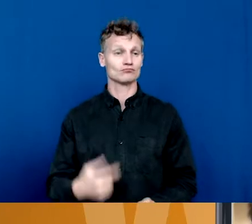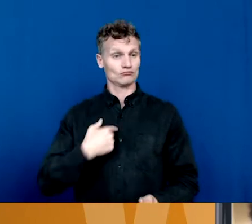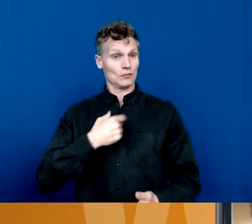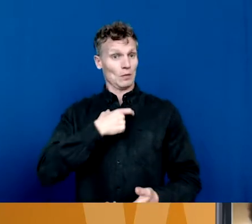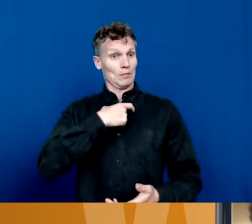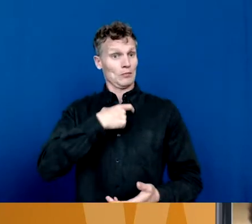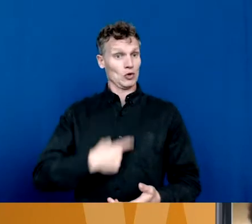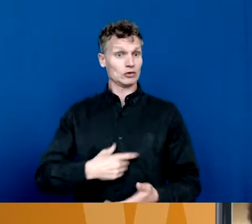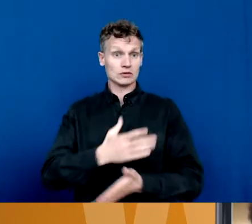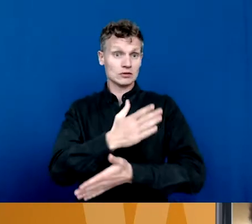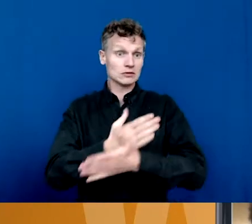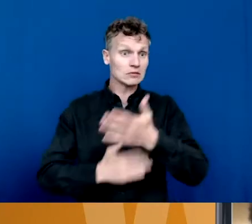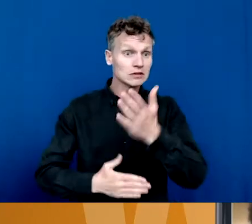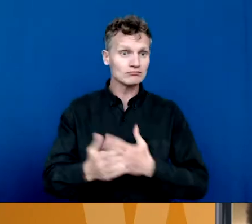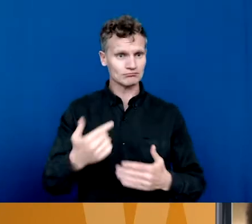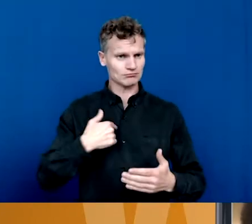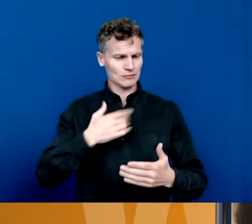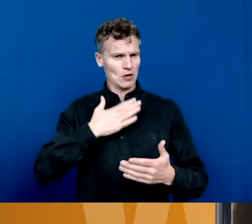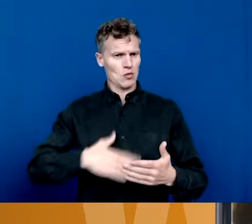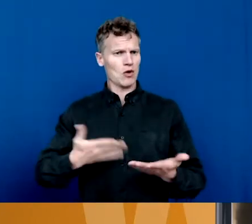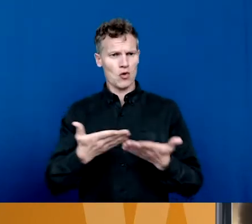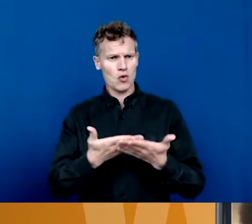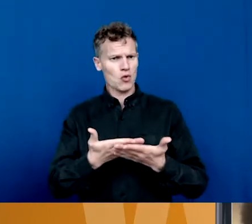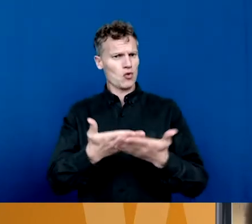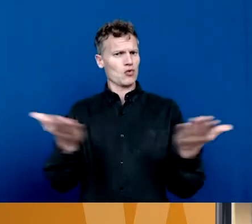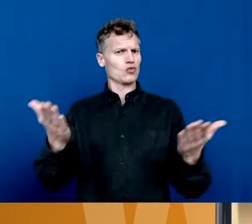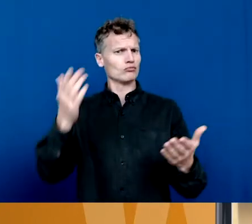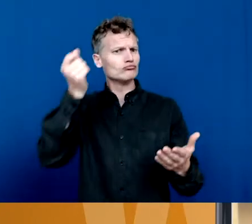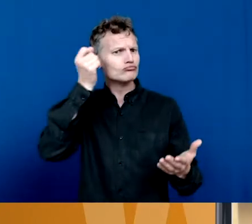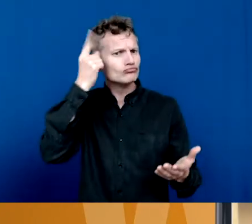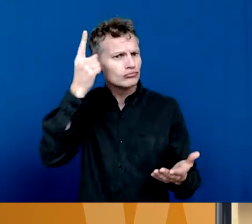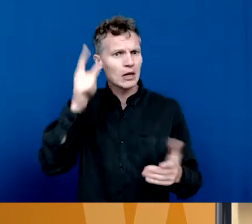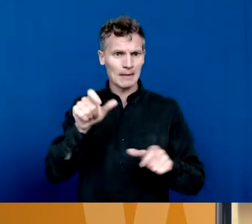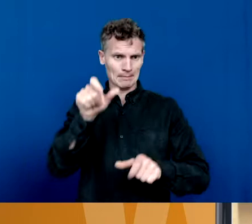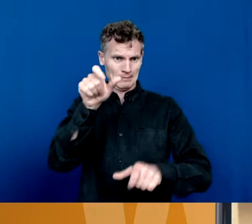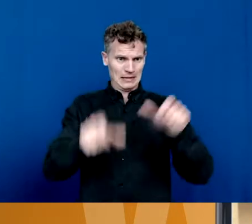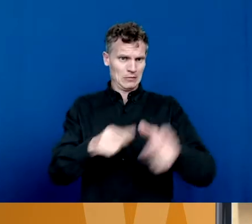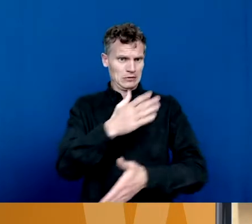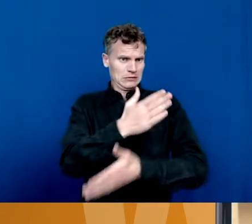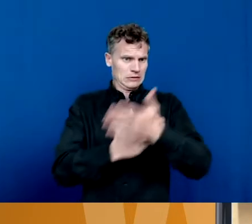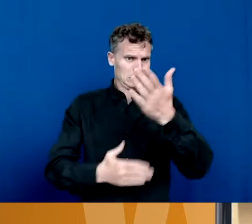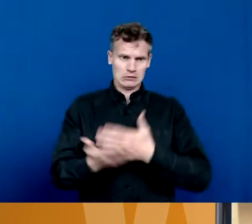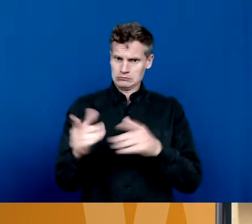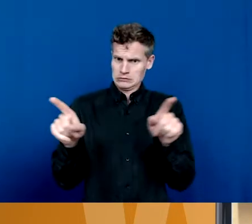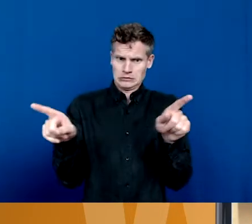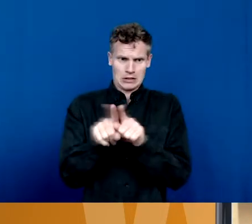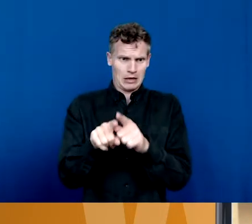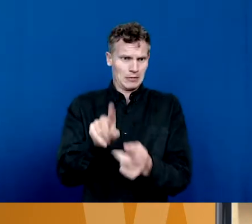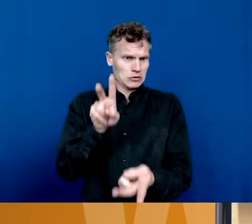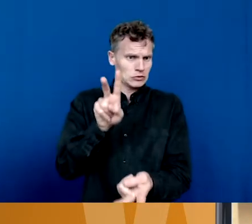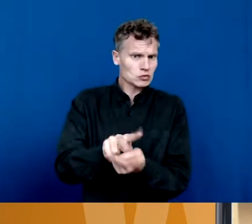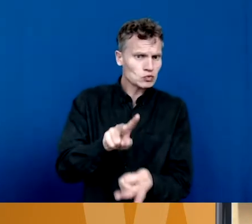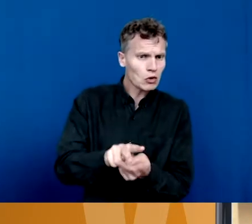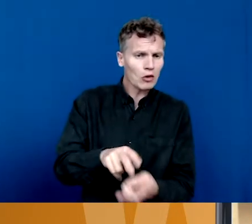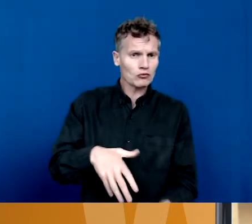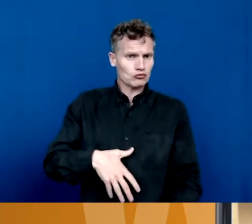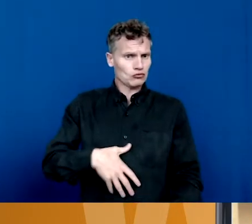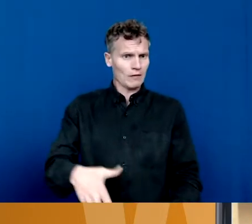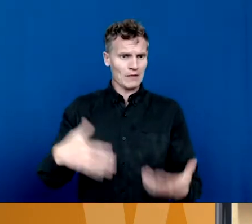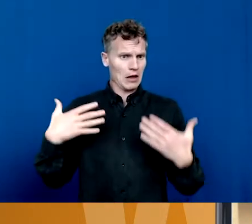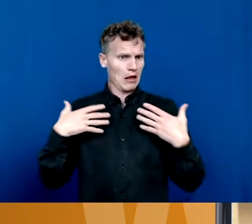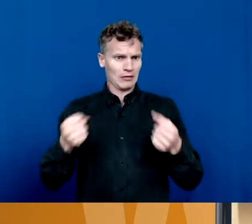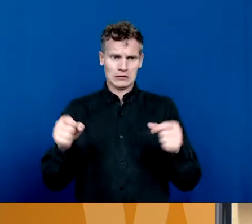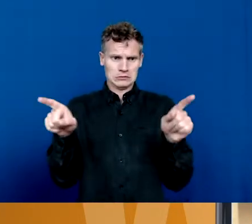les mêmes besoins en matière de santé sexuelle et reproductive que leurs homologues valides, et pourtant, elles